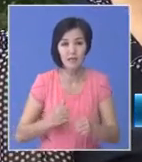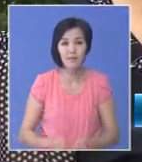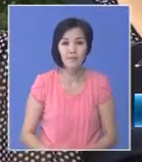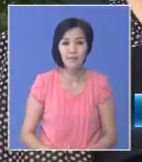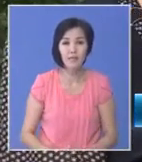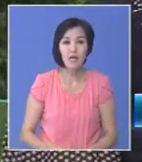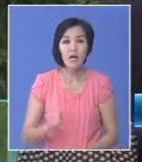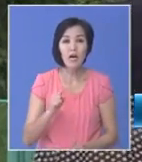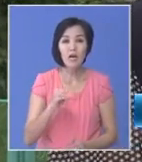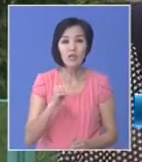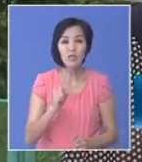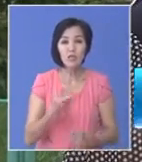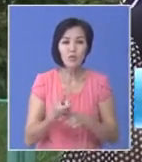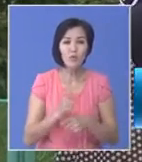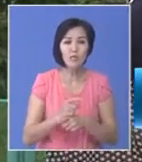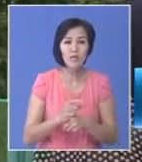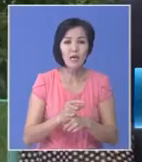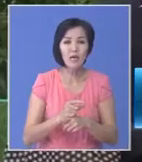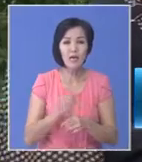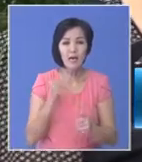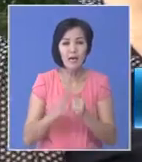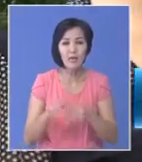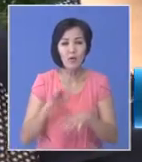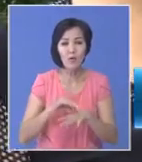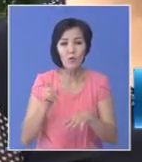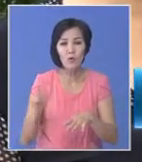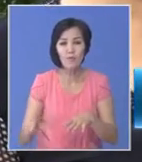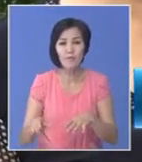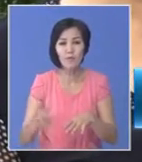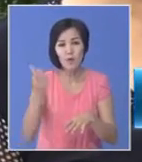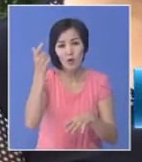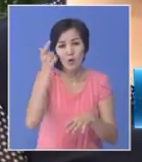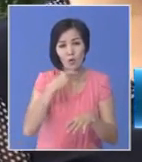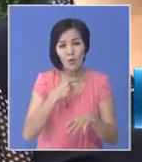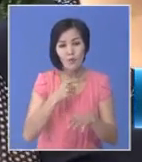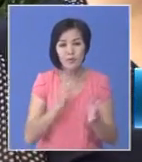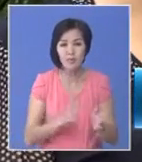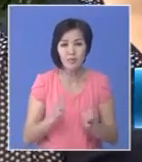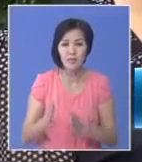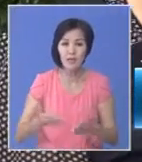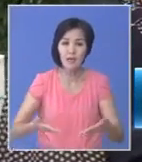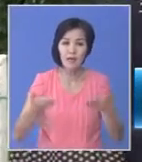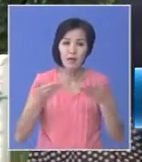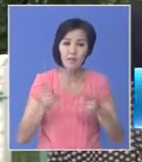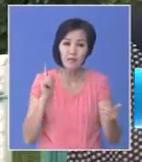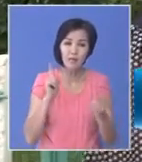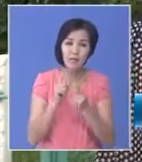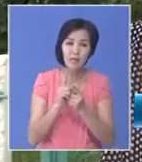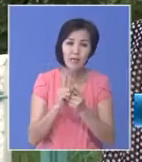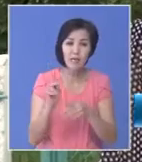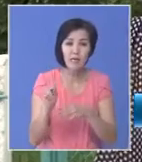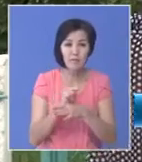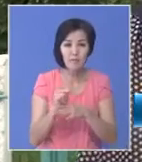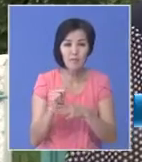очень внимательно. Ажар Жангазовна әр науқасты өте ұқыпты, әр кәсіби деңгейде қарайды. Қабылдауда болып кеткенен кейінде,